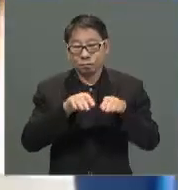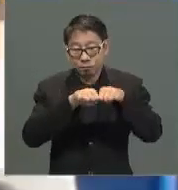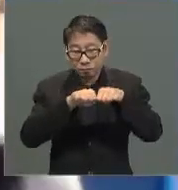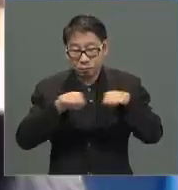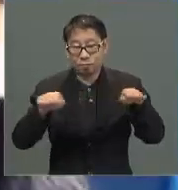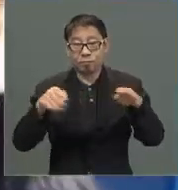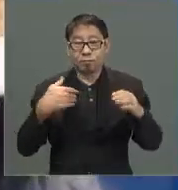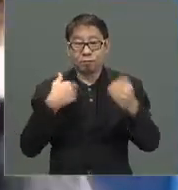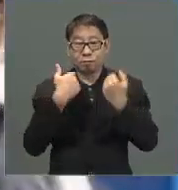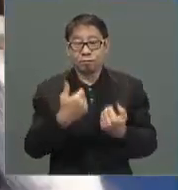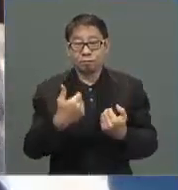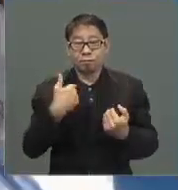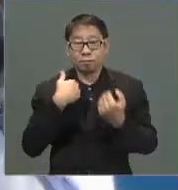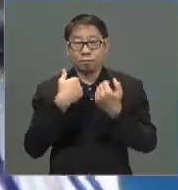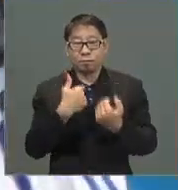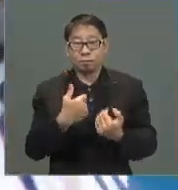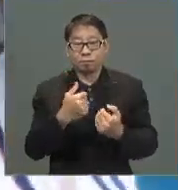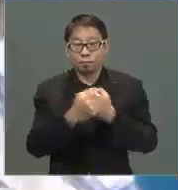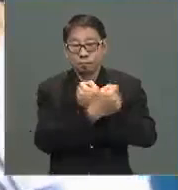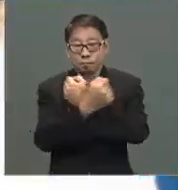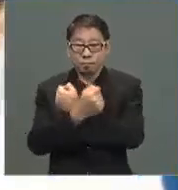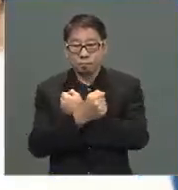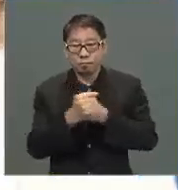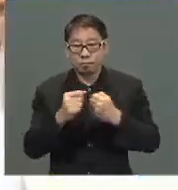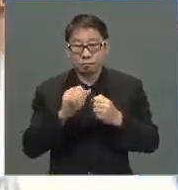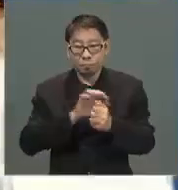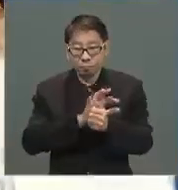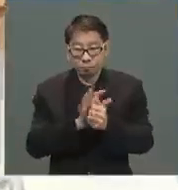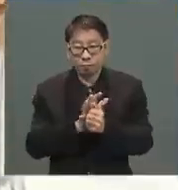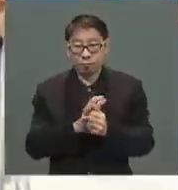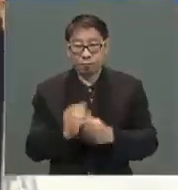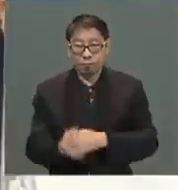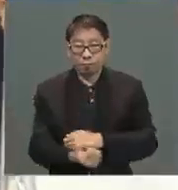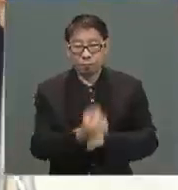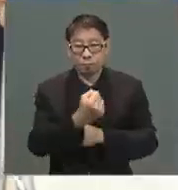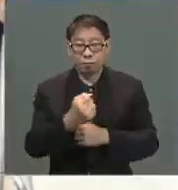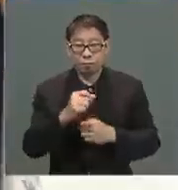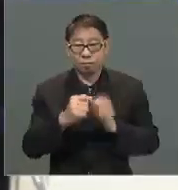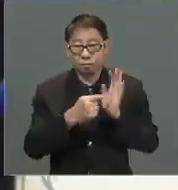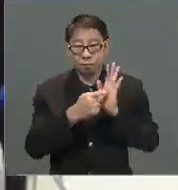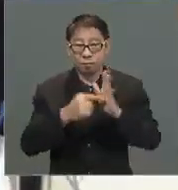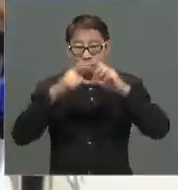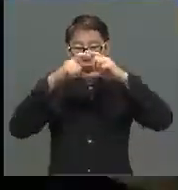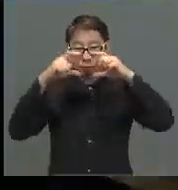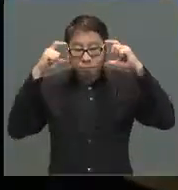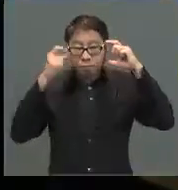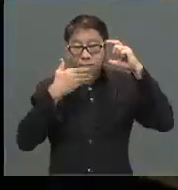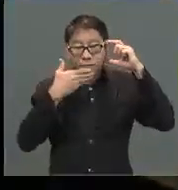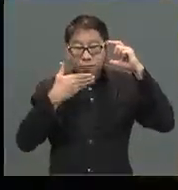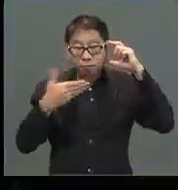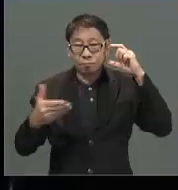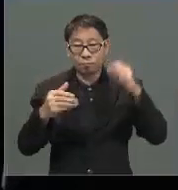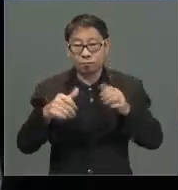อดภัยในการป้องกันโควิด-19 อย่างเคร่งครัดอย่างเช่นการสวมหน้ากากอนามัยตลอดเวลาที่